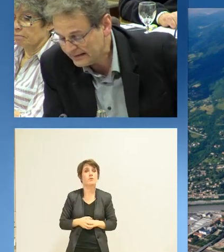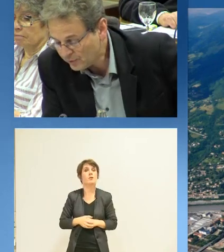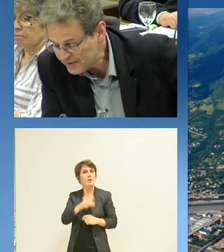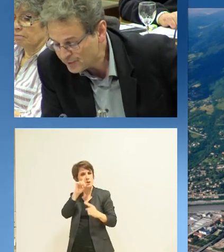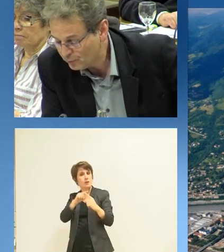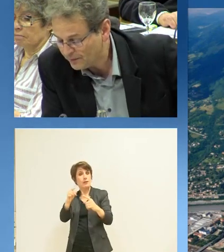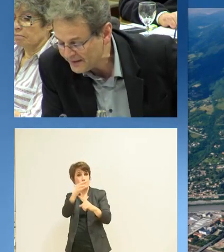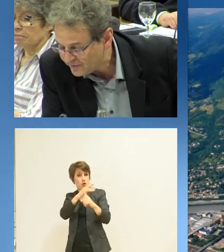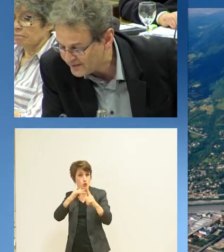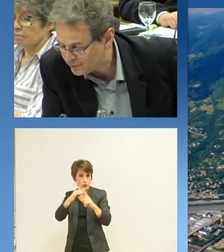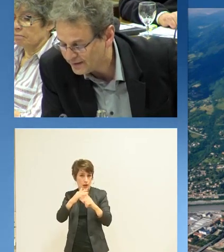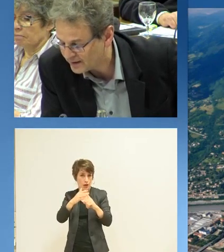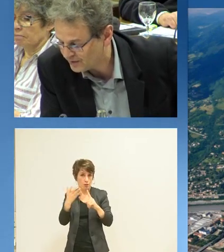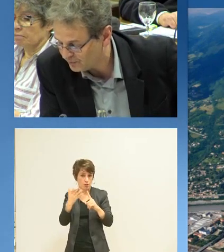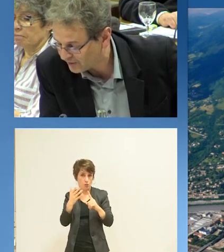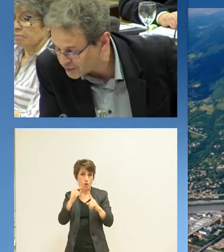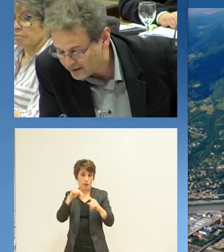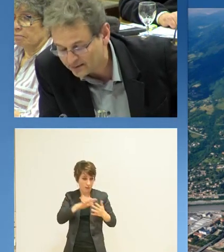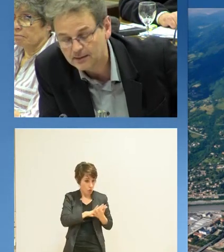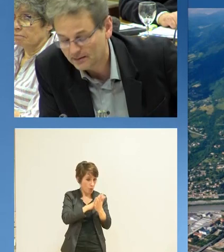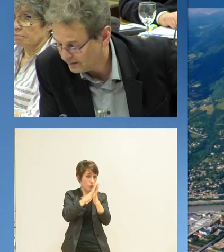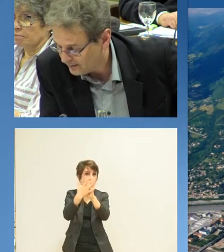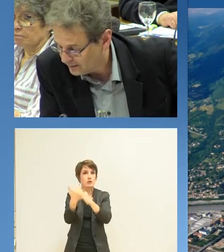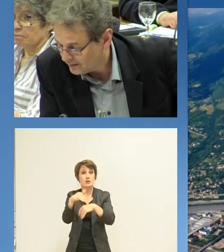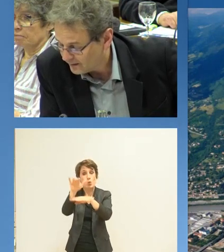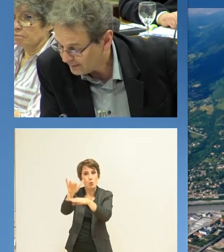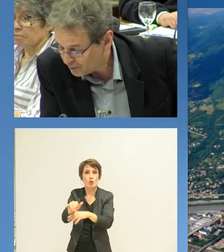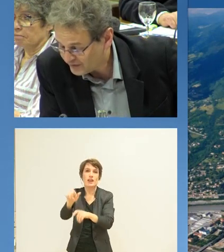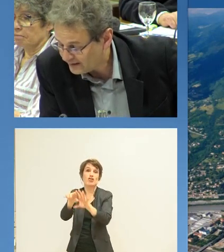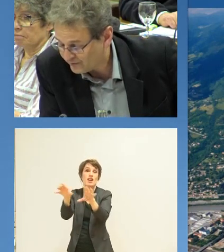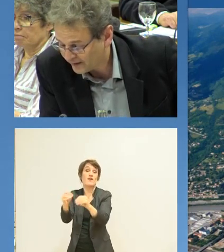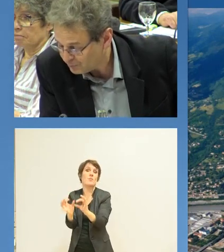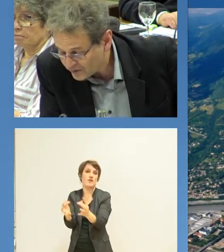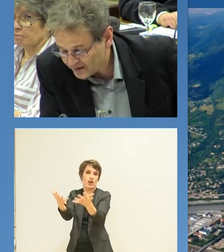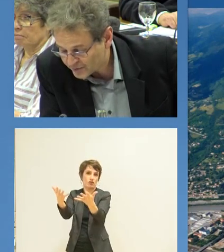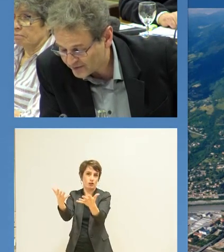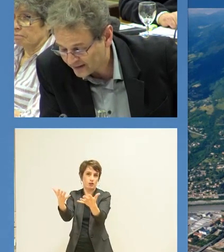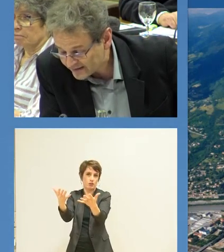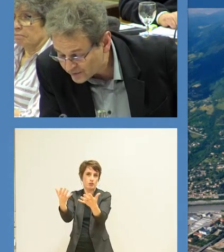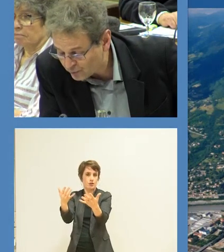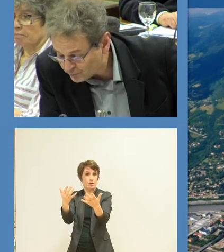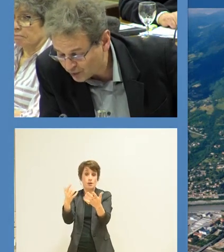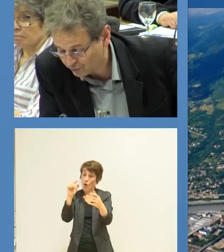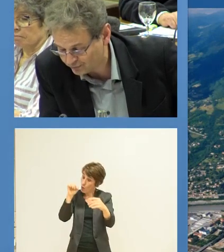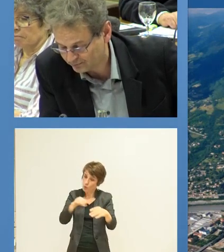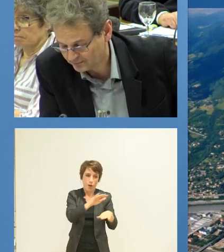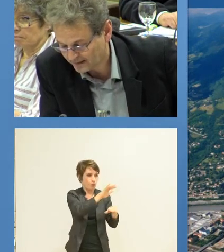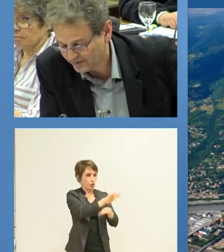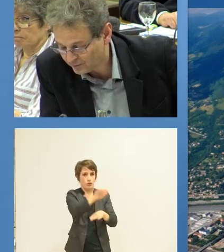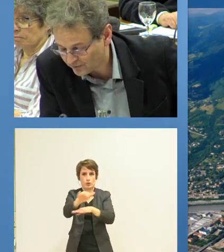la transition doit bénéficier aux ménages les plus fragiles et apporter un vrai bouclier social c'est ce que nous portons